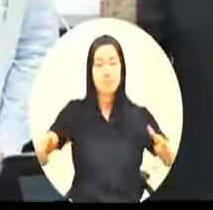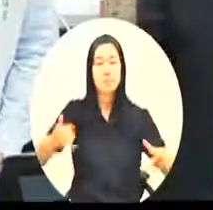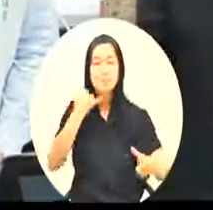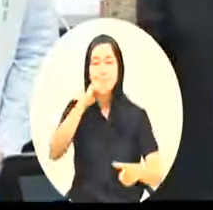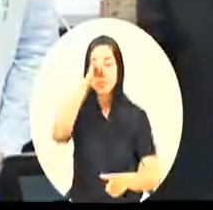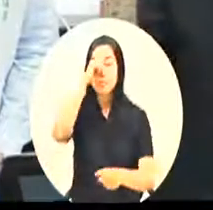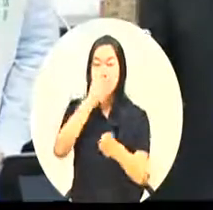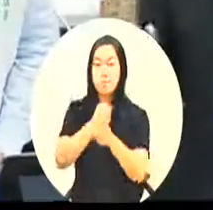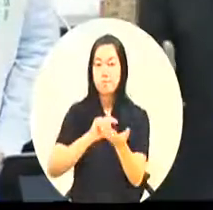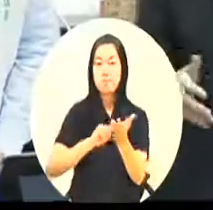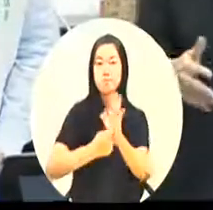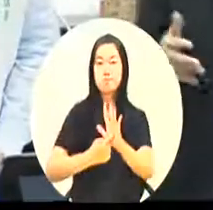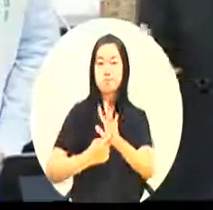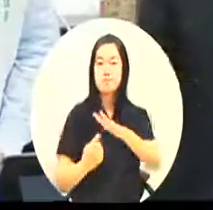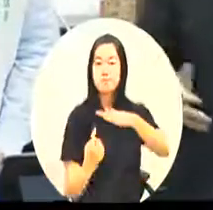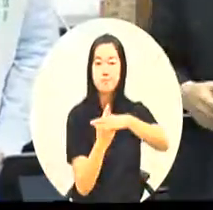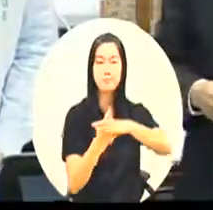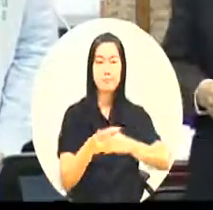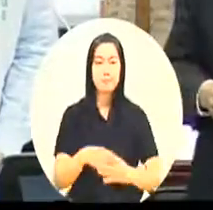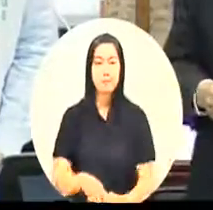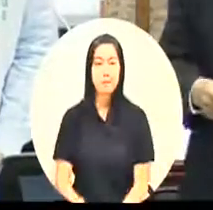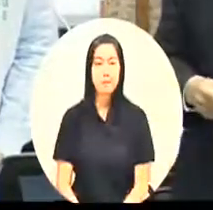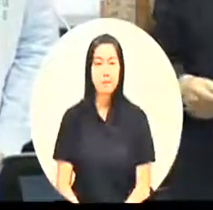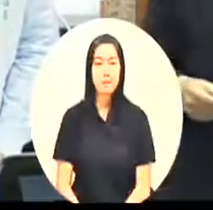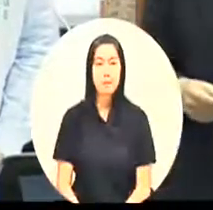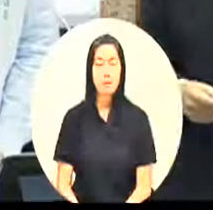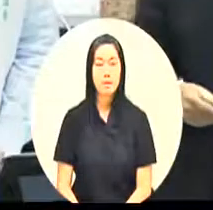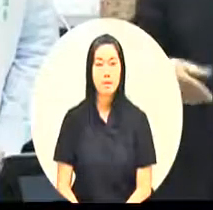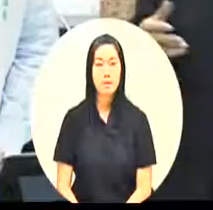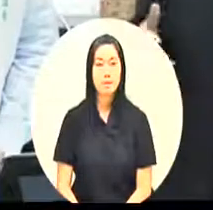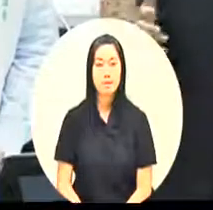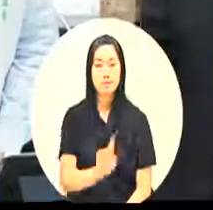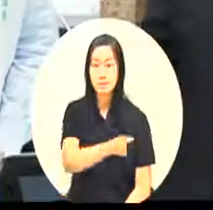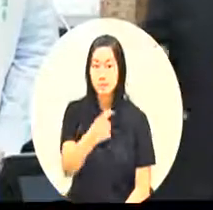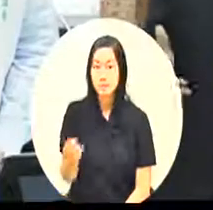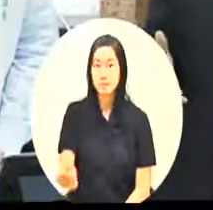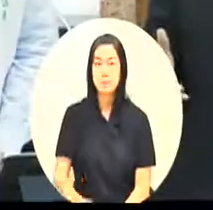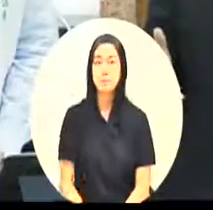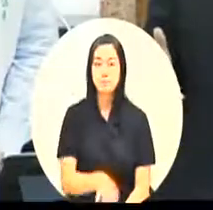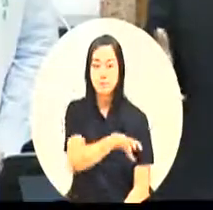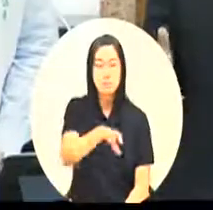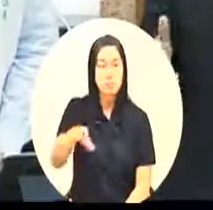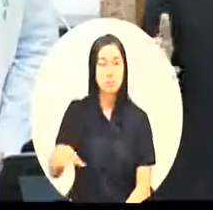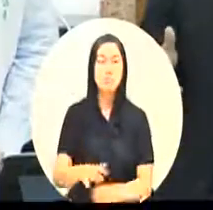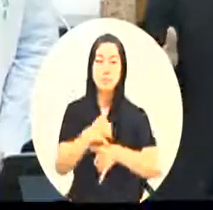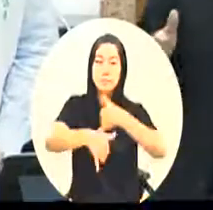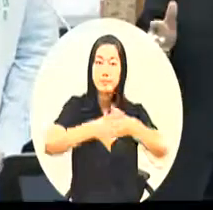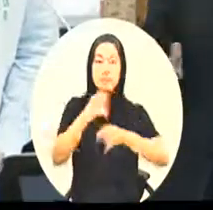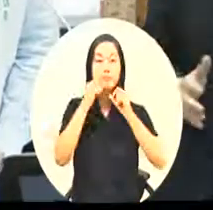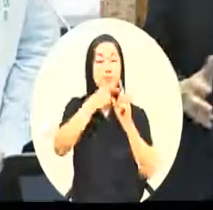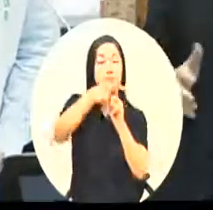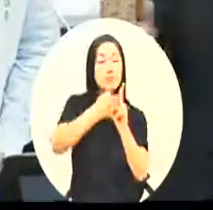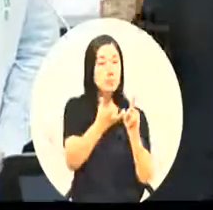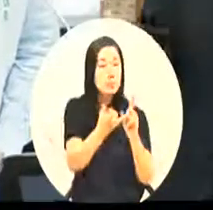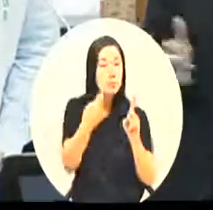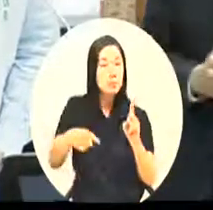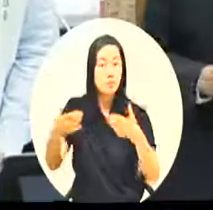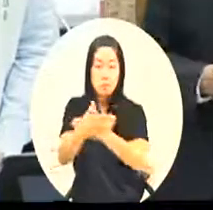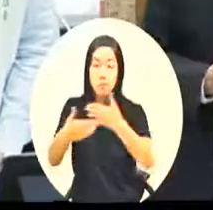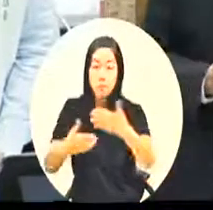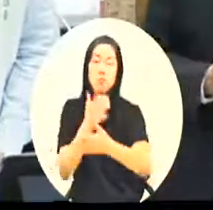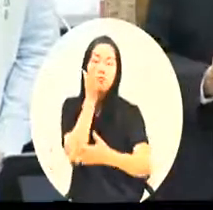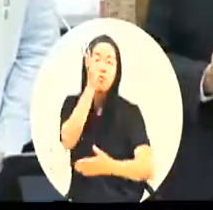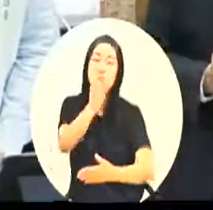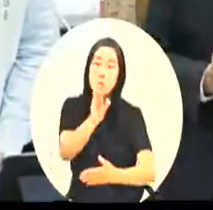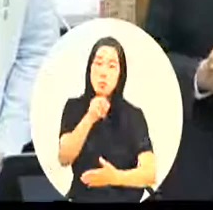做出非常有特色的这一个产业出来。那另外就是当然地方上的生活品质，特别是在交通面向，刚才我们